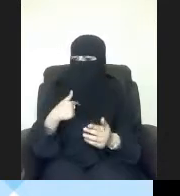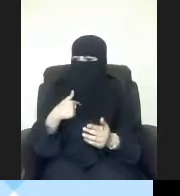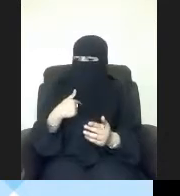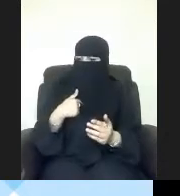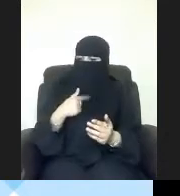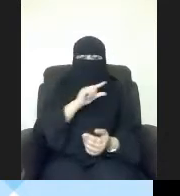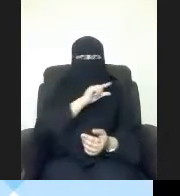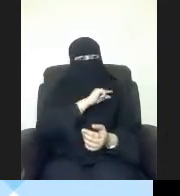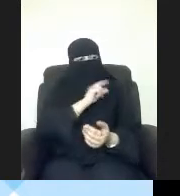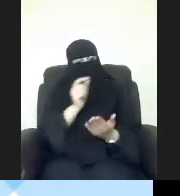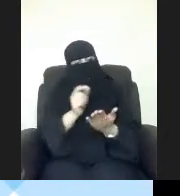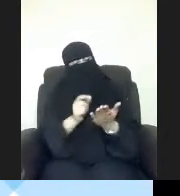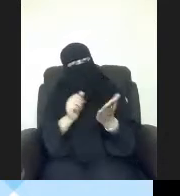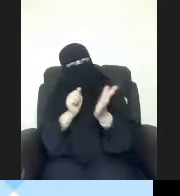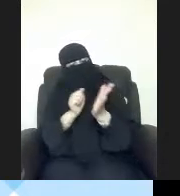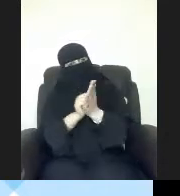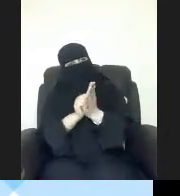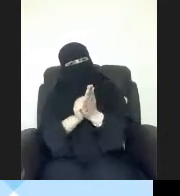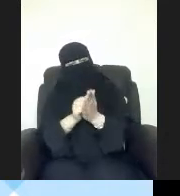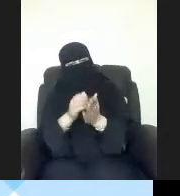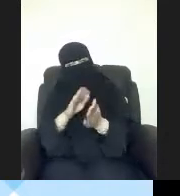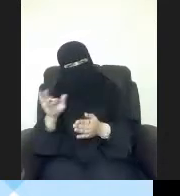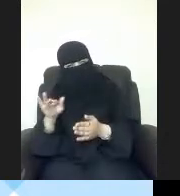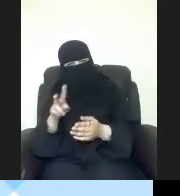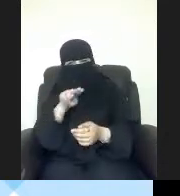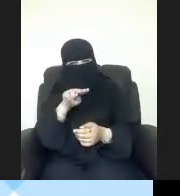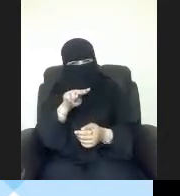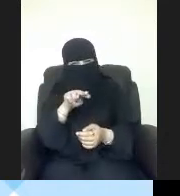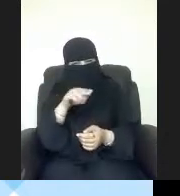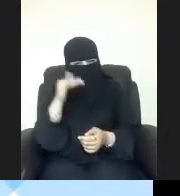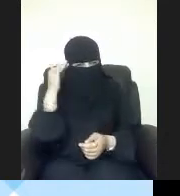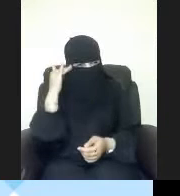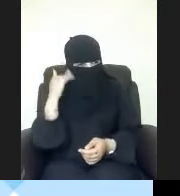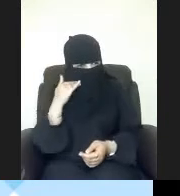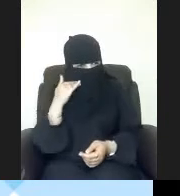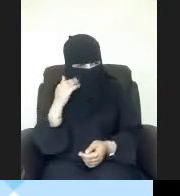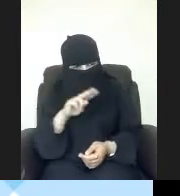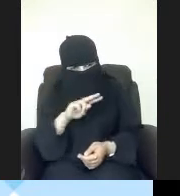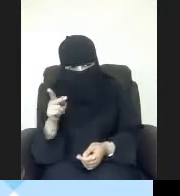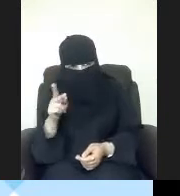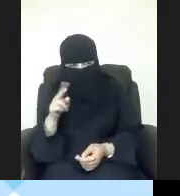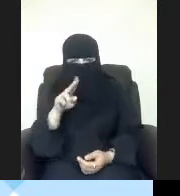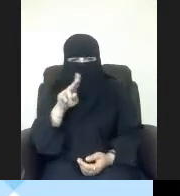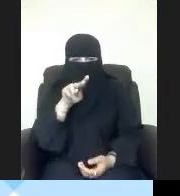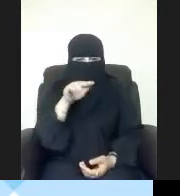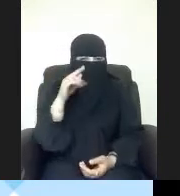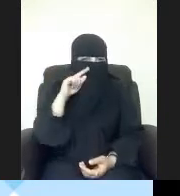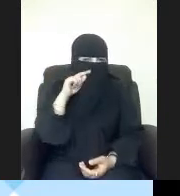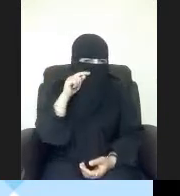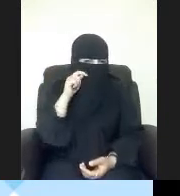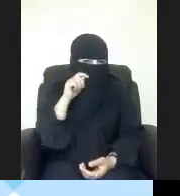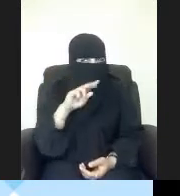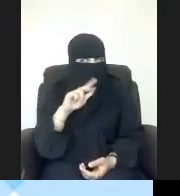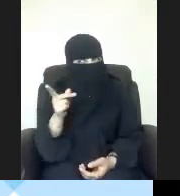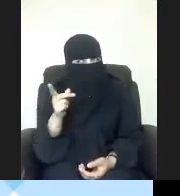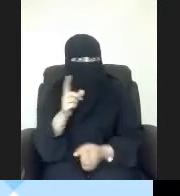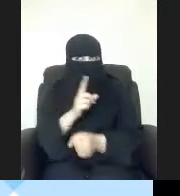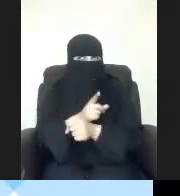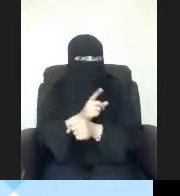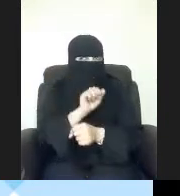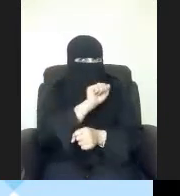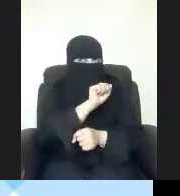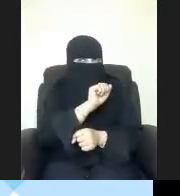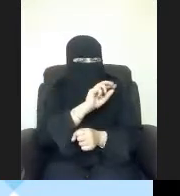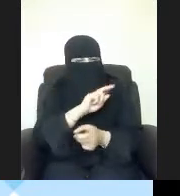ممكن يعطيه إلى مدرس، ممكن وممكن وممكن وممكن كثير، هنا يكون في مصداقية بحيث أنه يكون بشكل